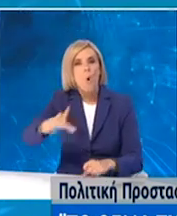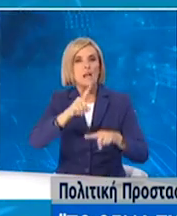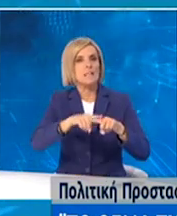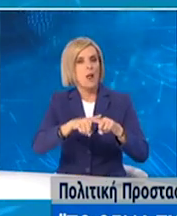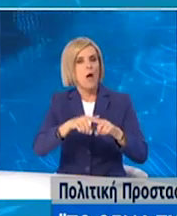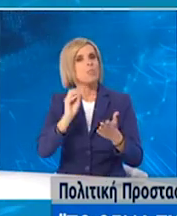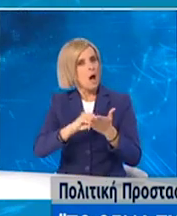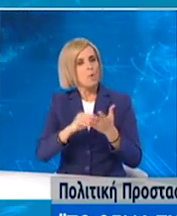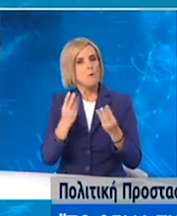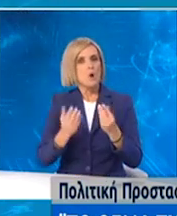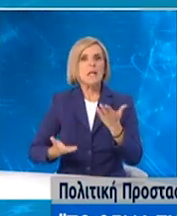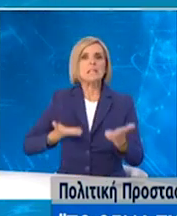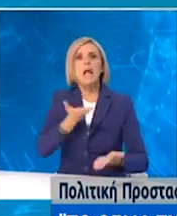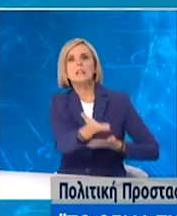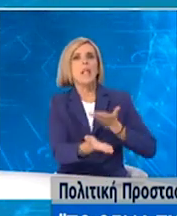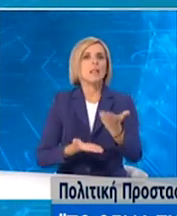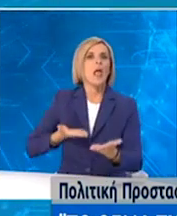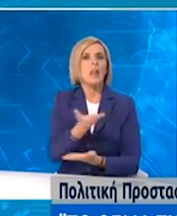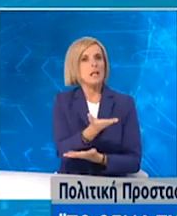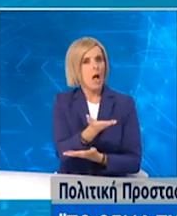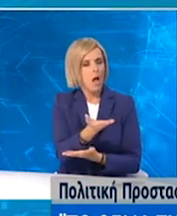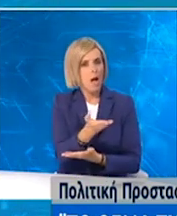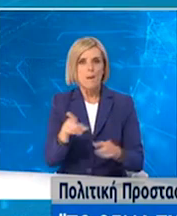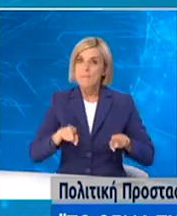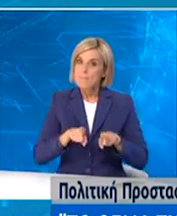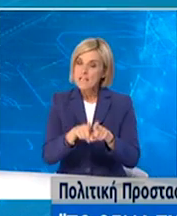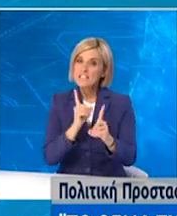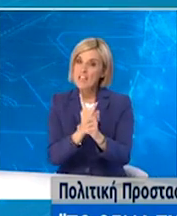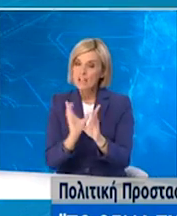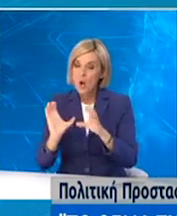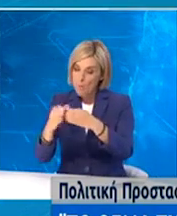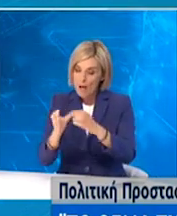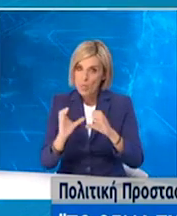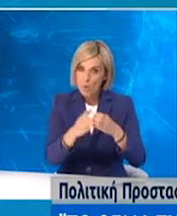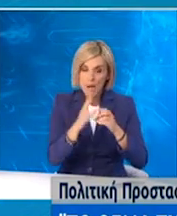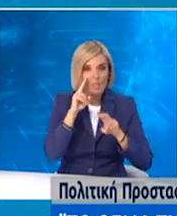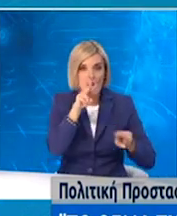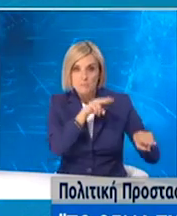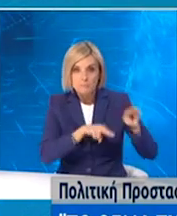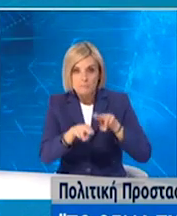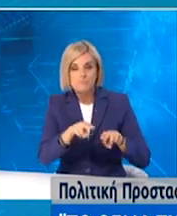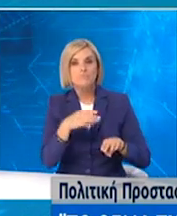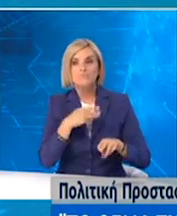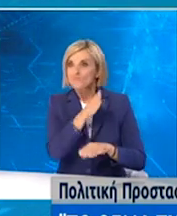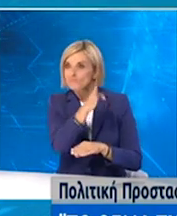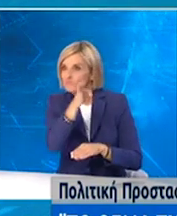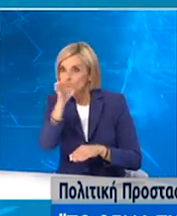που έχουμε, σχεδιάζουμε σε εβδομαδιαία βάση μαζί με τους ελεγκτικούς μηχανισμούς την ανταπόκρισή μας σε όλα αυτά. Θέλω να ξέρετε